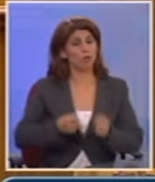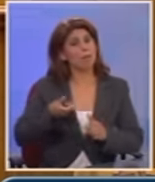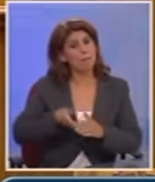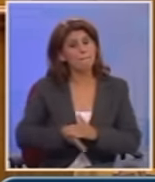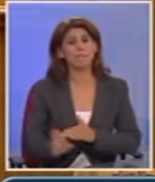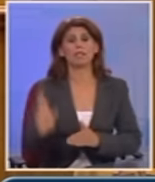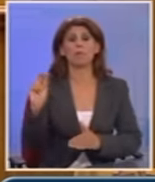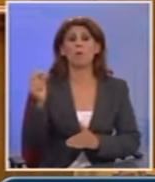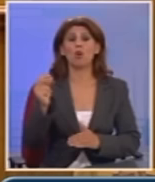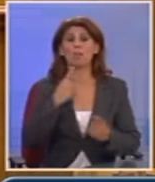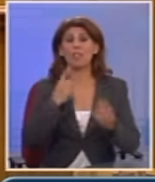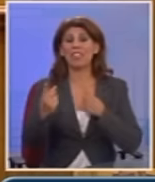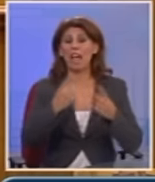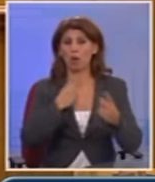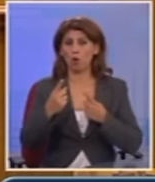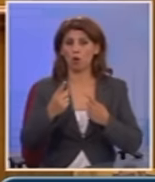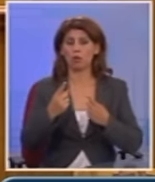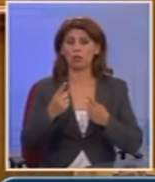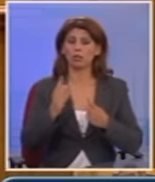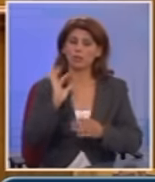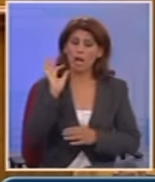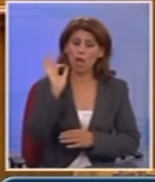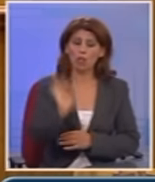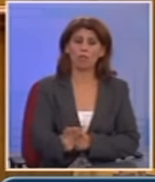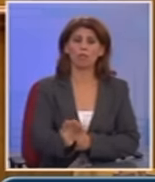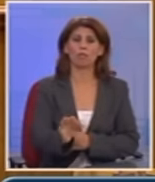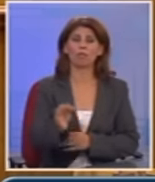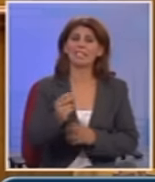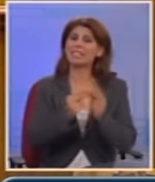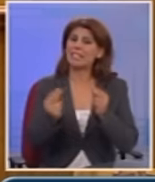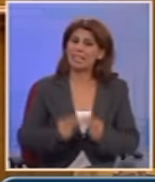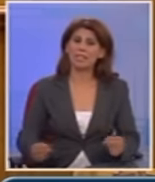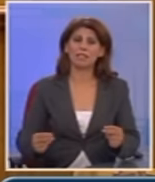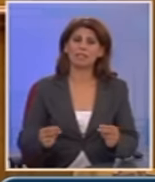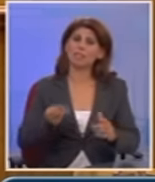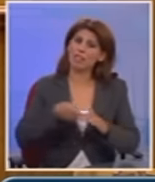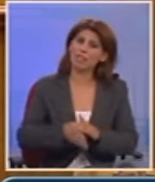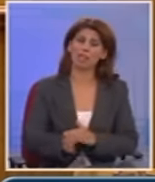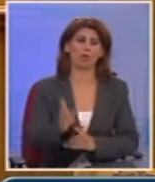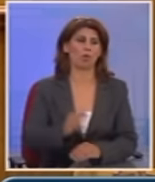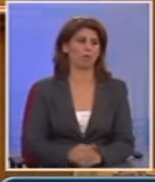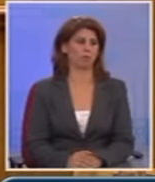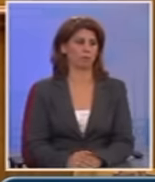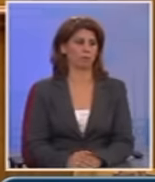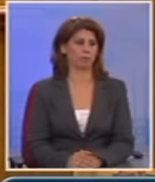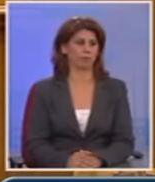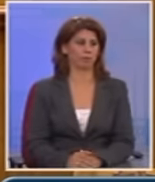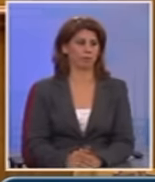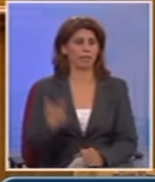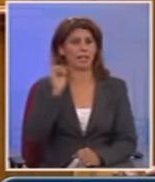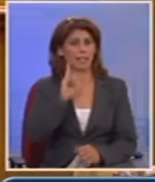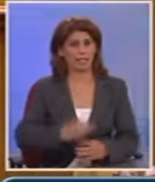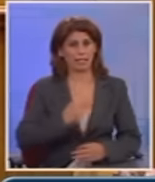από πολιτισμένο διάλογο να οδηγηθούμε σε λύσεις και διεξόδους. Κυρίες και